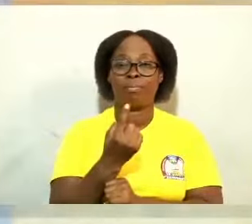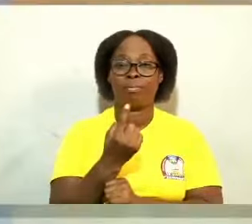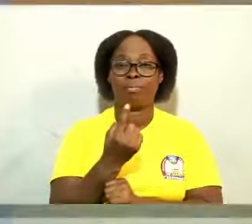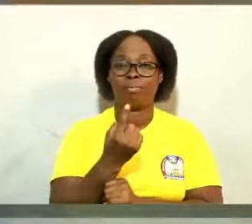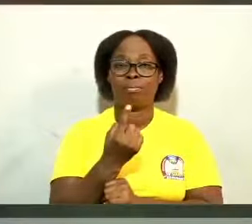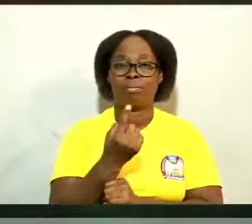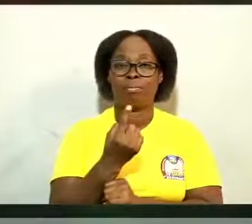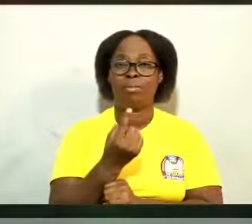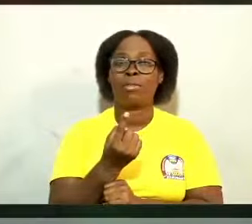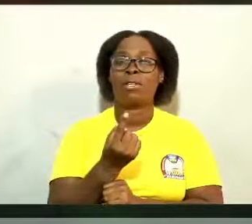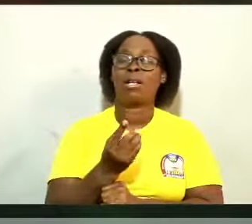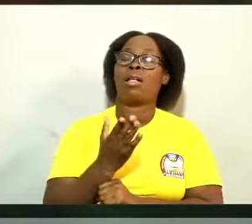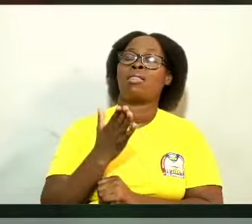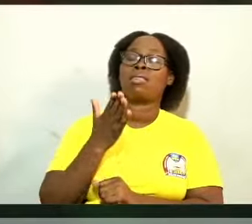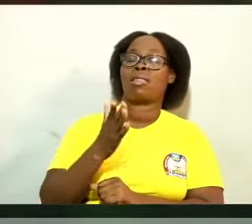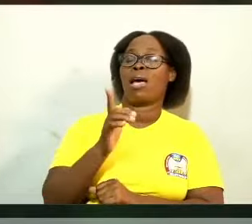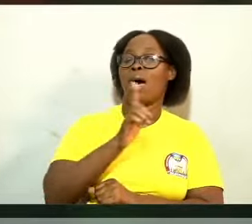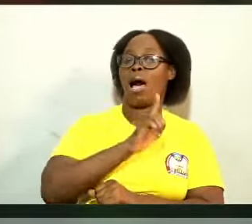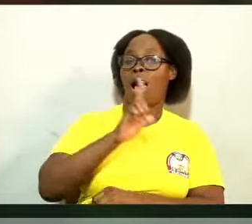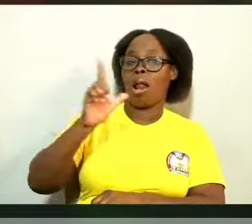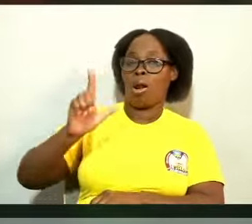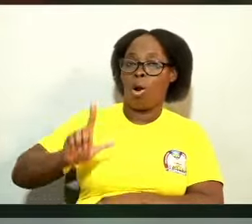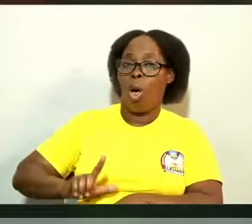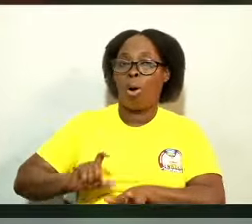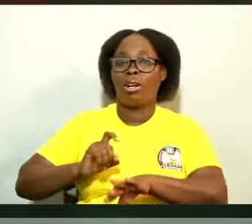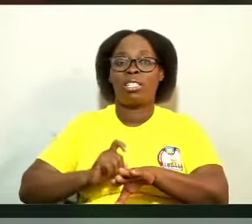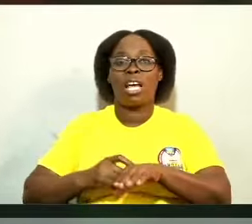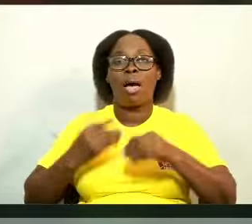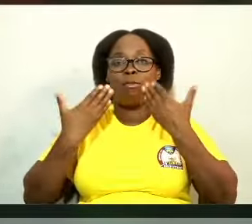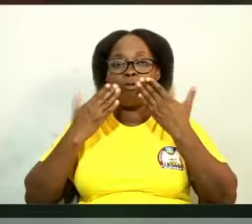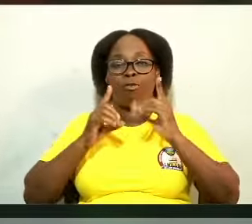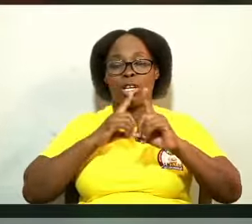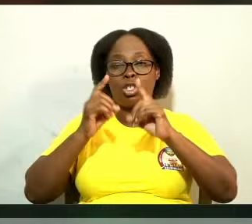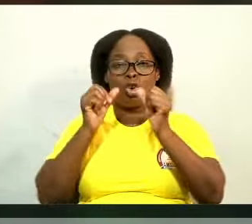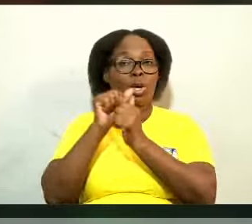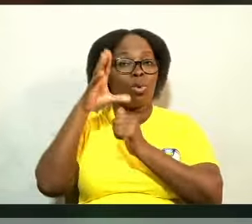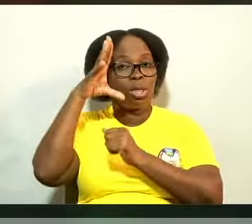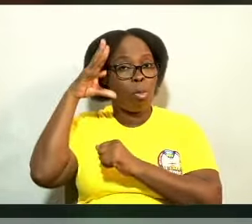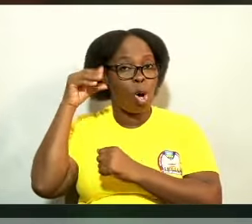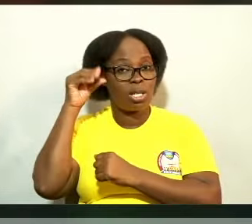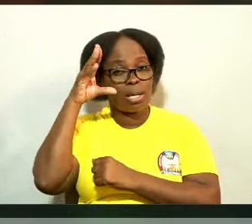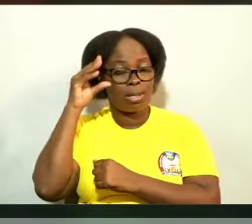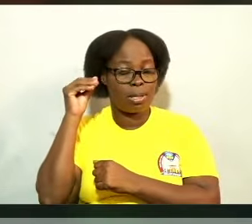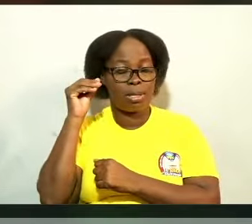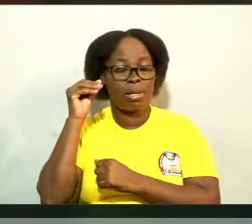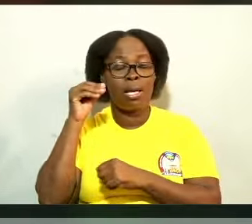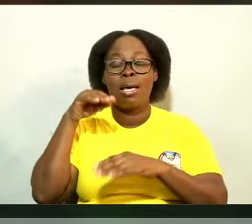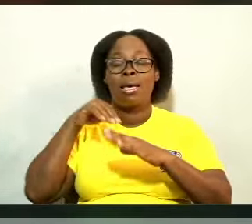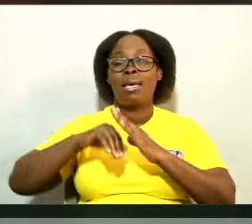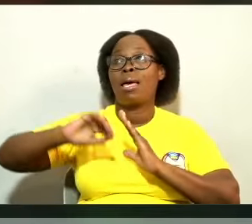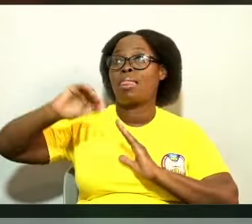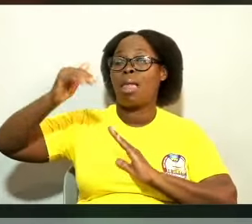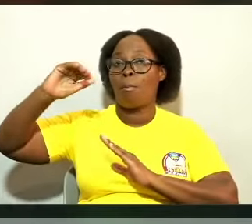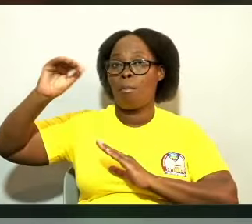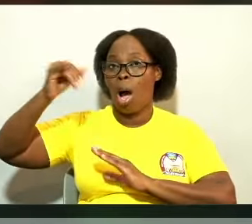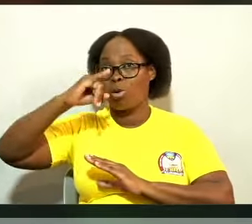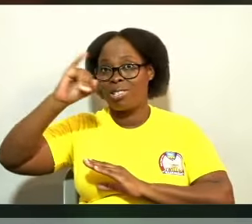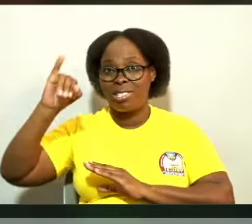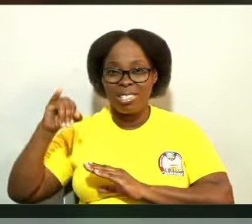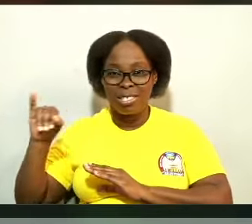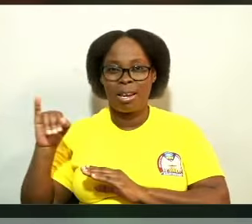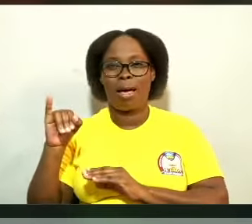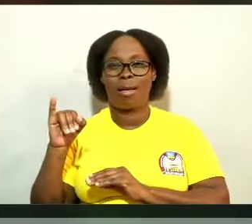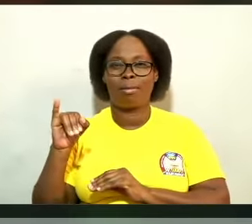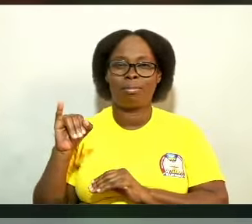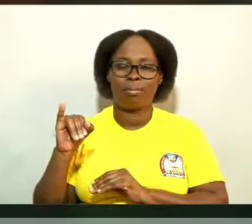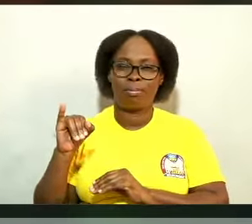hapo Bwana alipokwisha zungumza na Musa katika mlima wa Sinai,